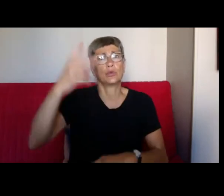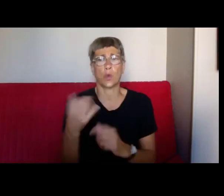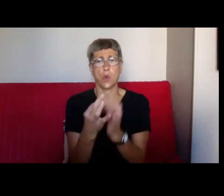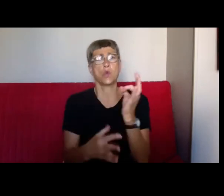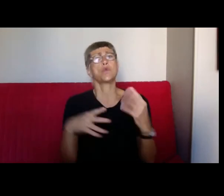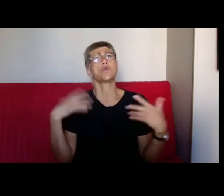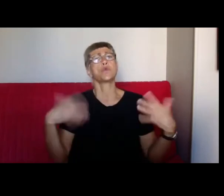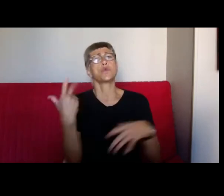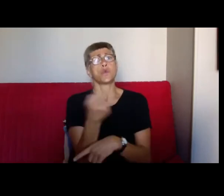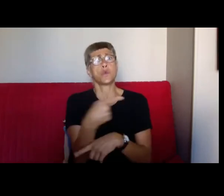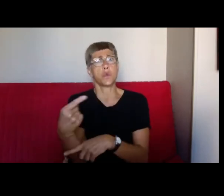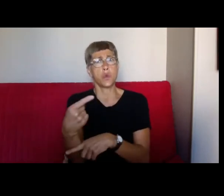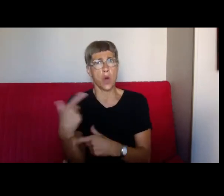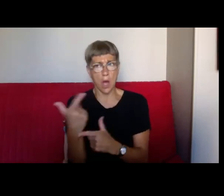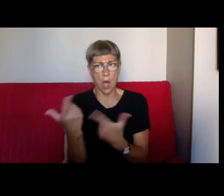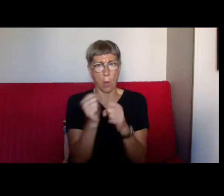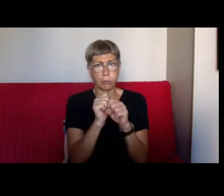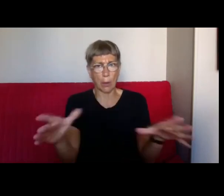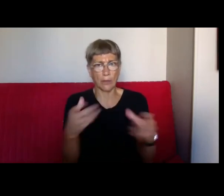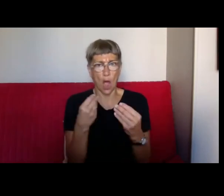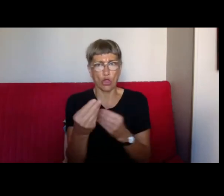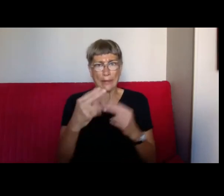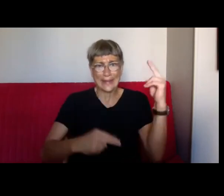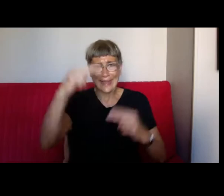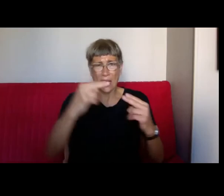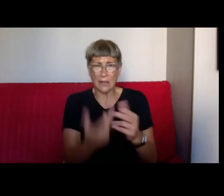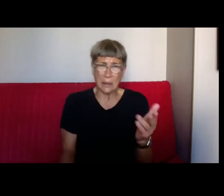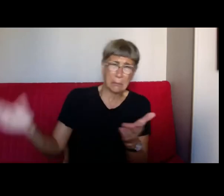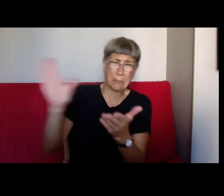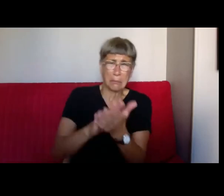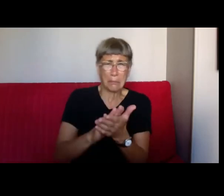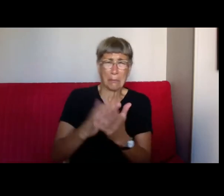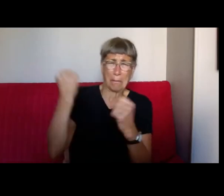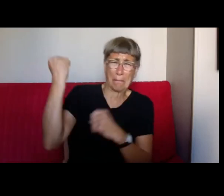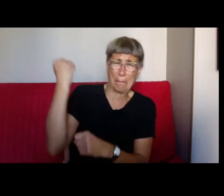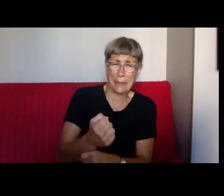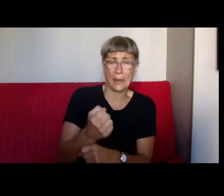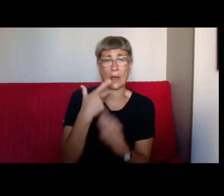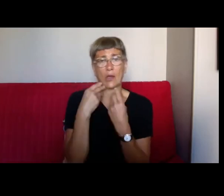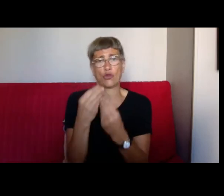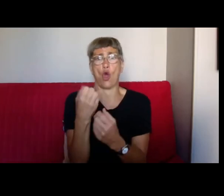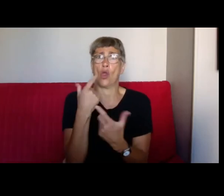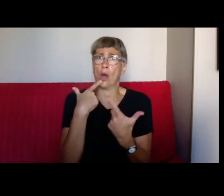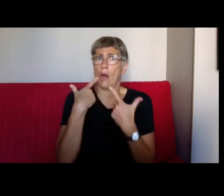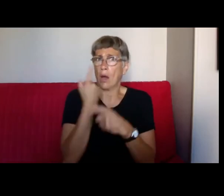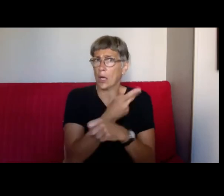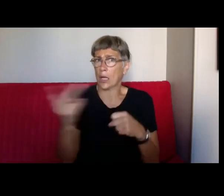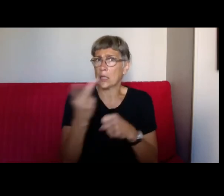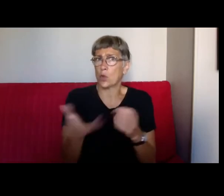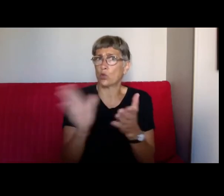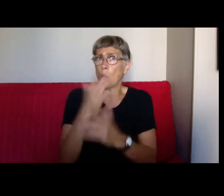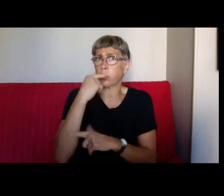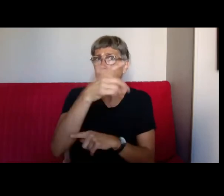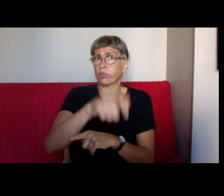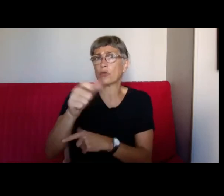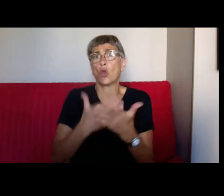pandémie a intensifié les inégalités et elle a produit de nouvelles menaces pour les personnes handicapées. Est-ce que, disant cela, je suis loin